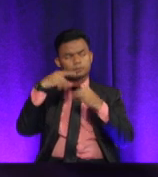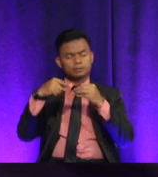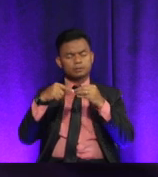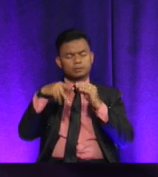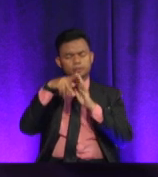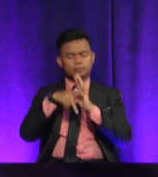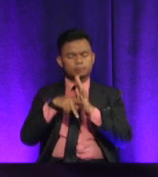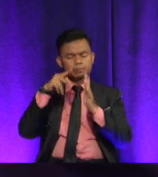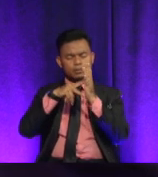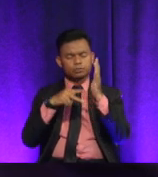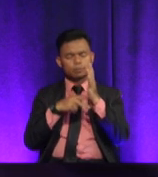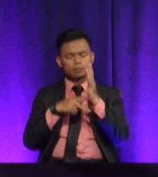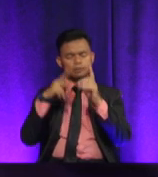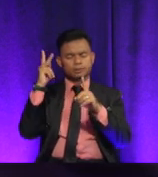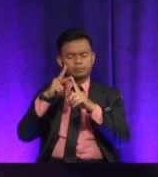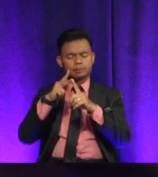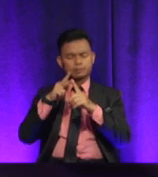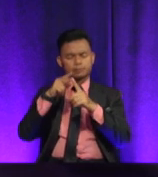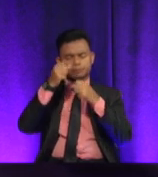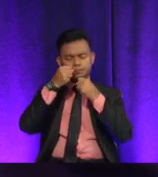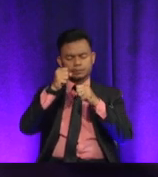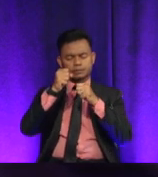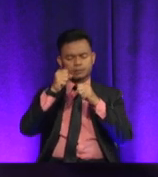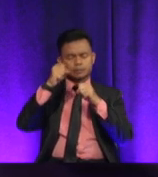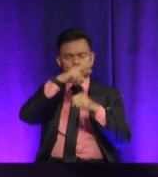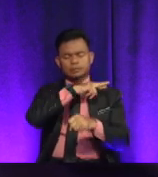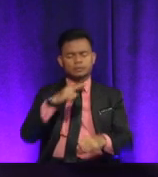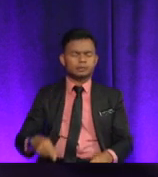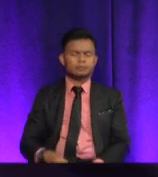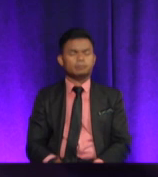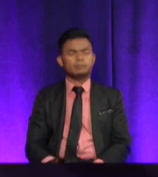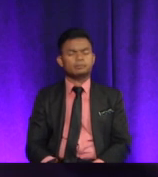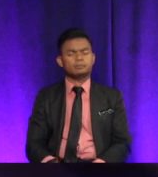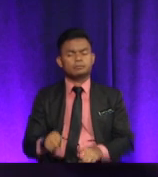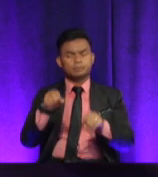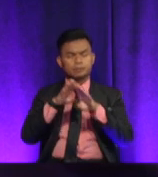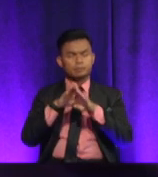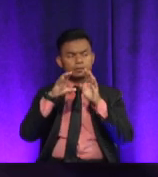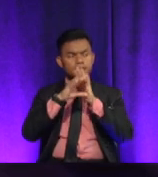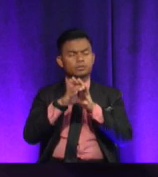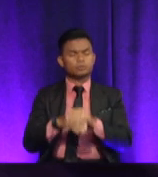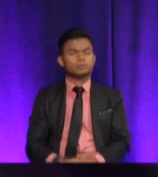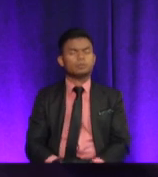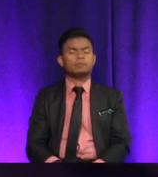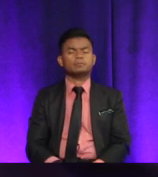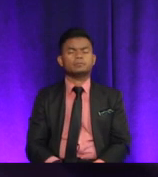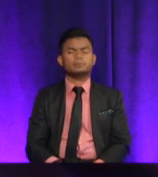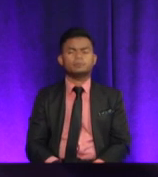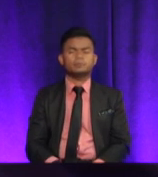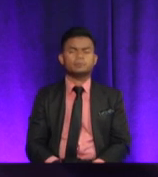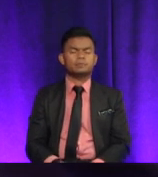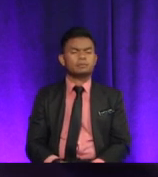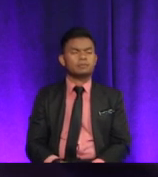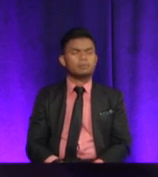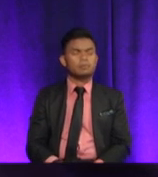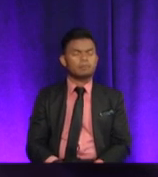contoh Pergilah berjalan menteri ketiga mencari sungai dengan Telaga oke bagus Pak Anda